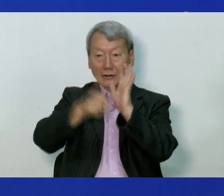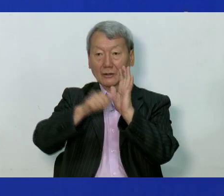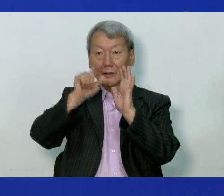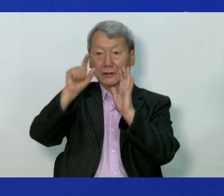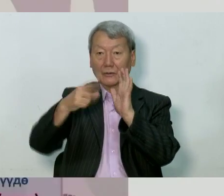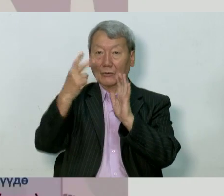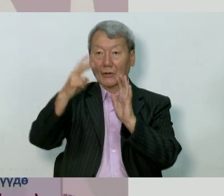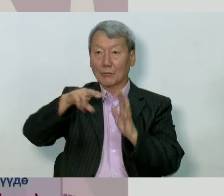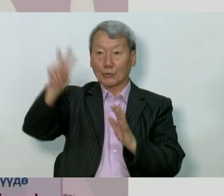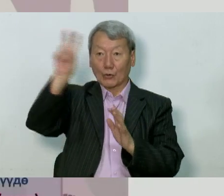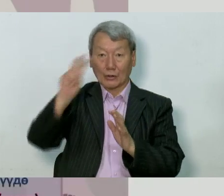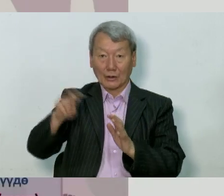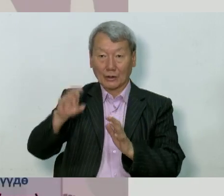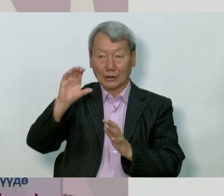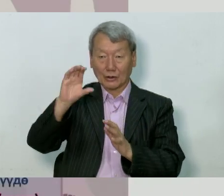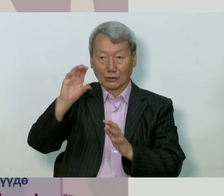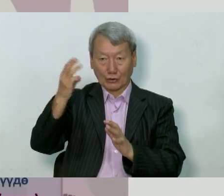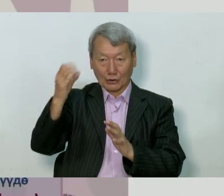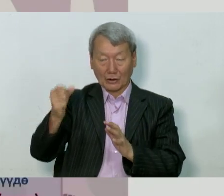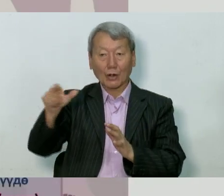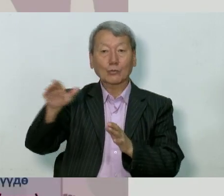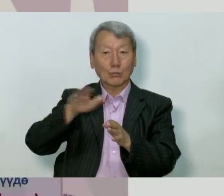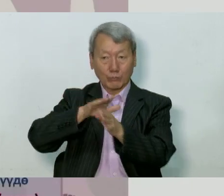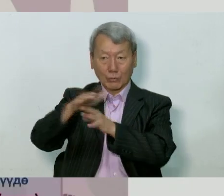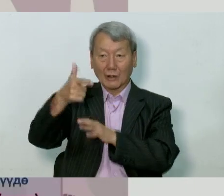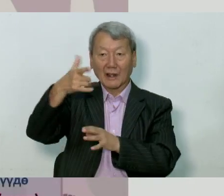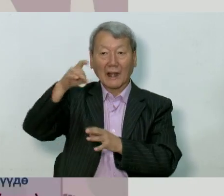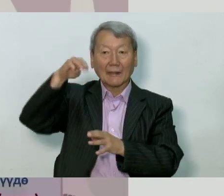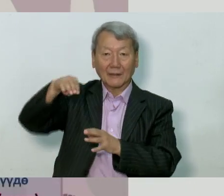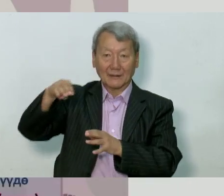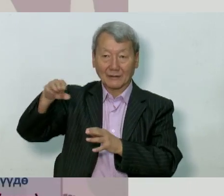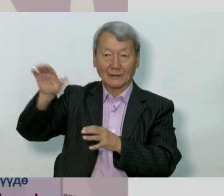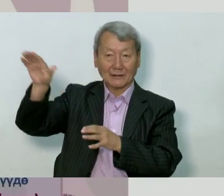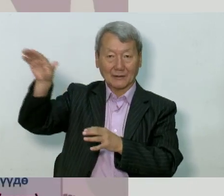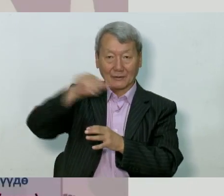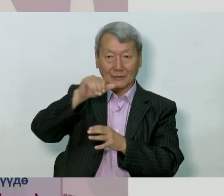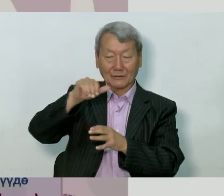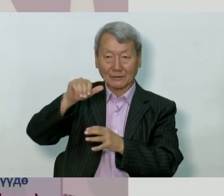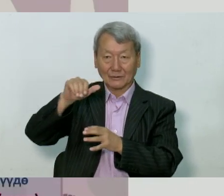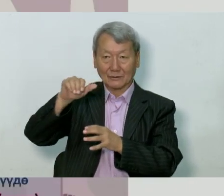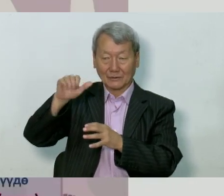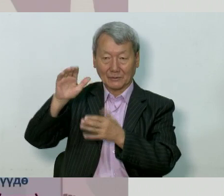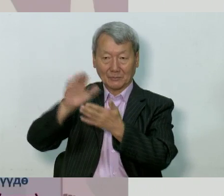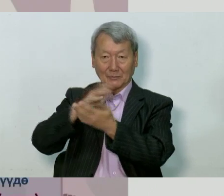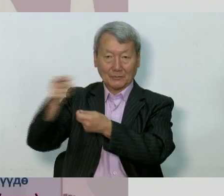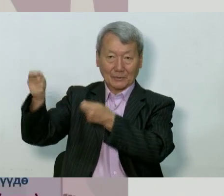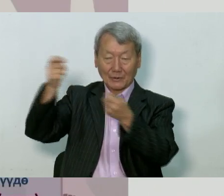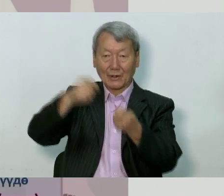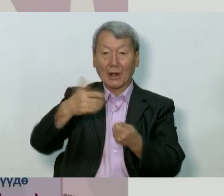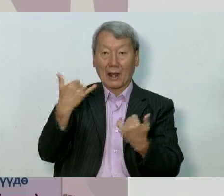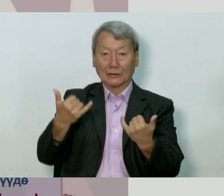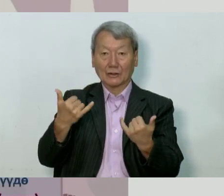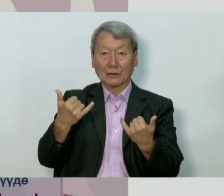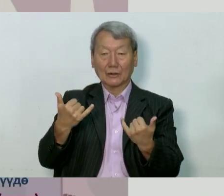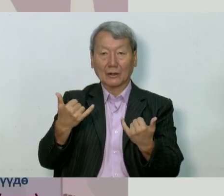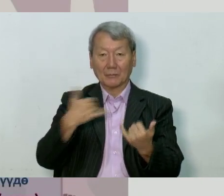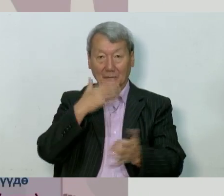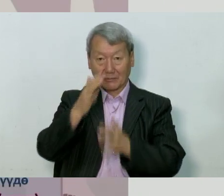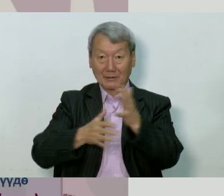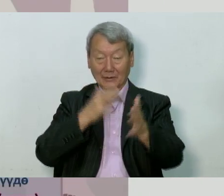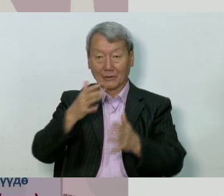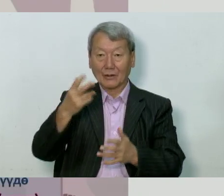16,2 миллион АКШ доллары, бул толугу менен грант. Азыркы күндө мына эки